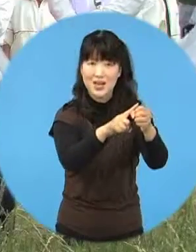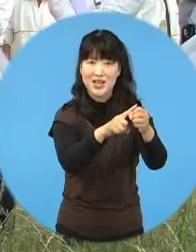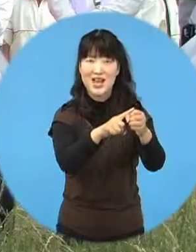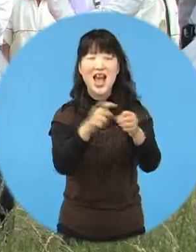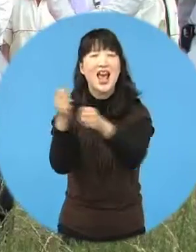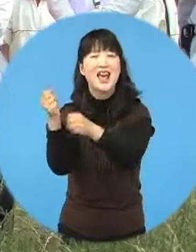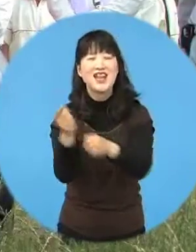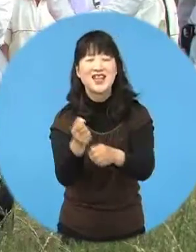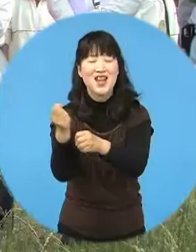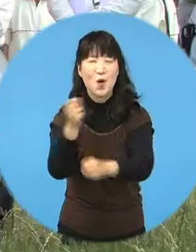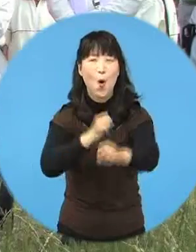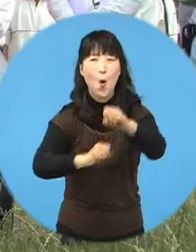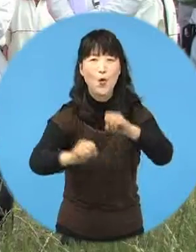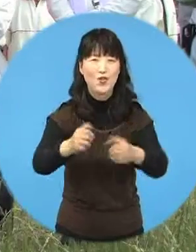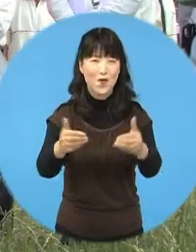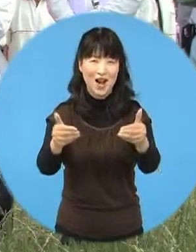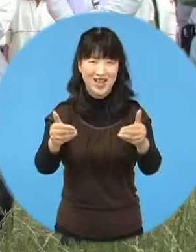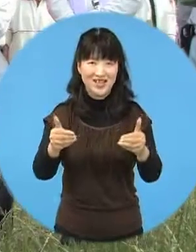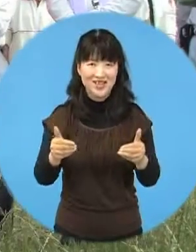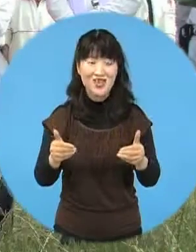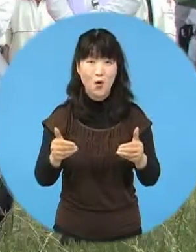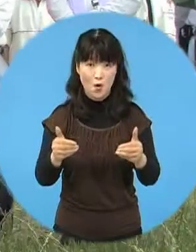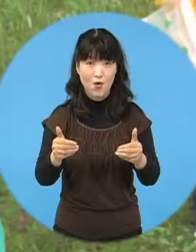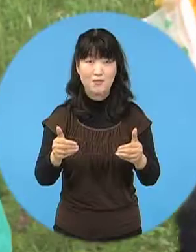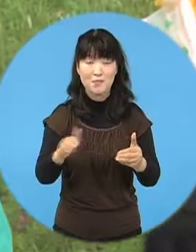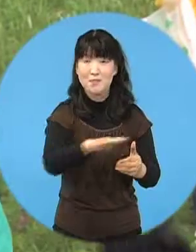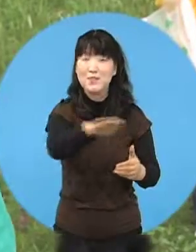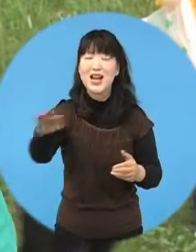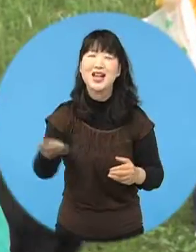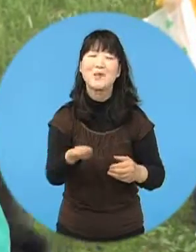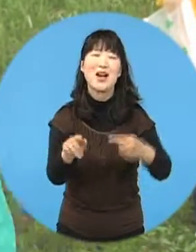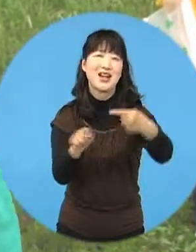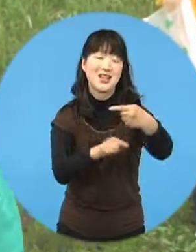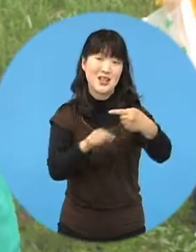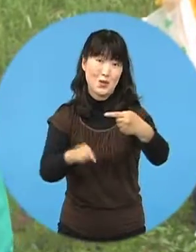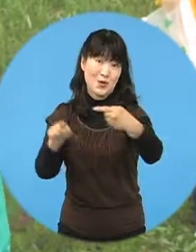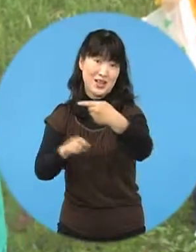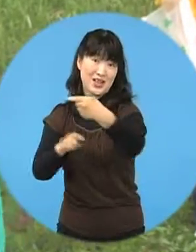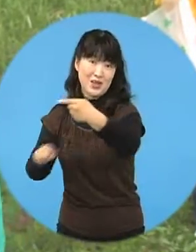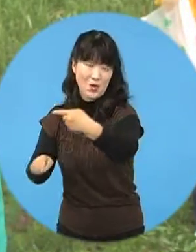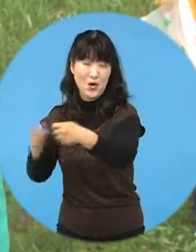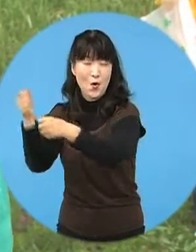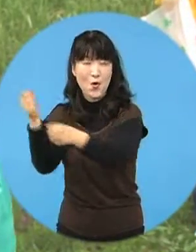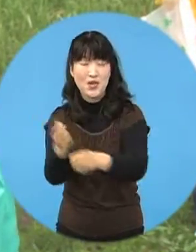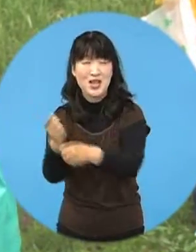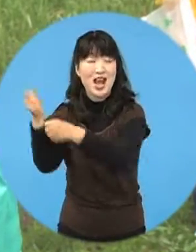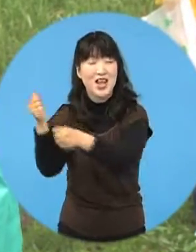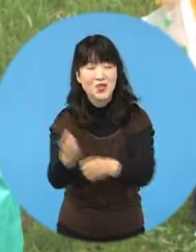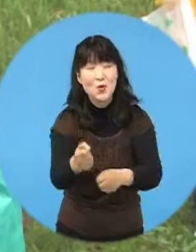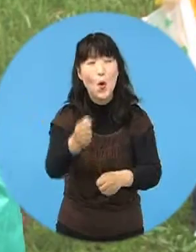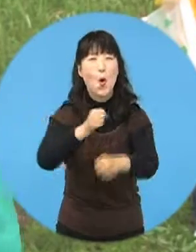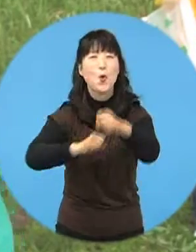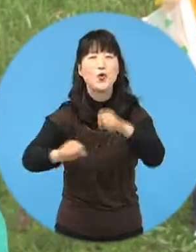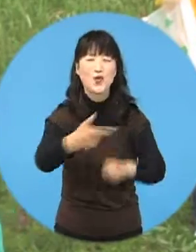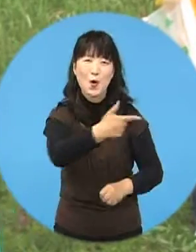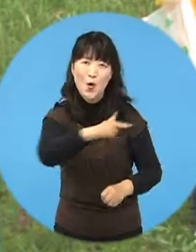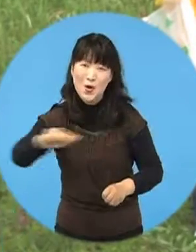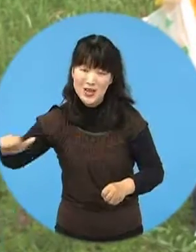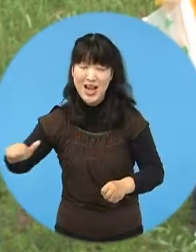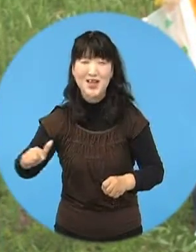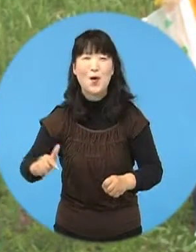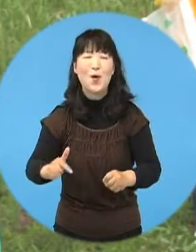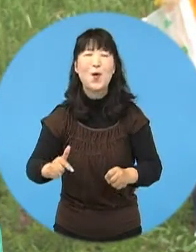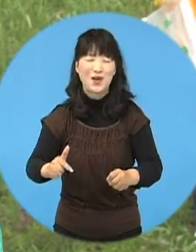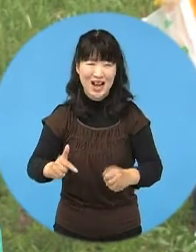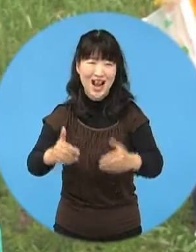こういった運動が欠かせないというふうに思っておりますので、皆様方お一人お一人の 少しずつの努力の積み重ね、